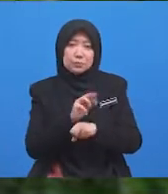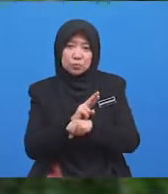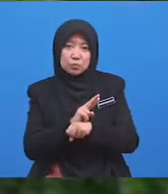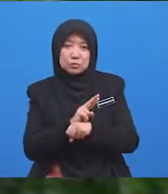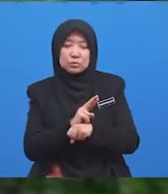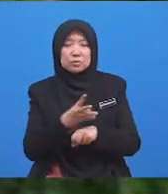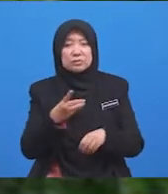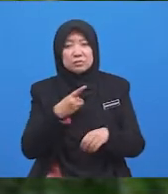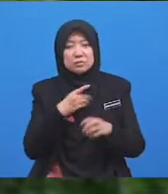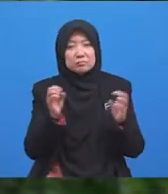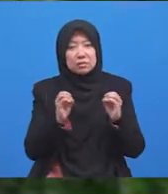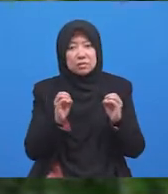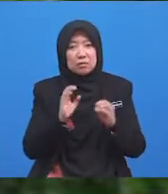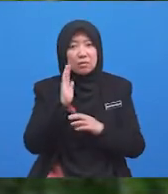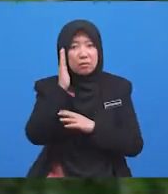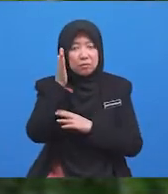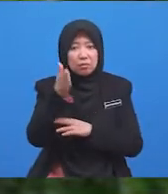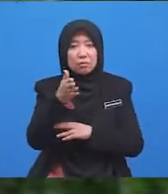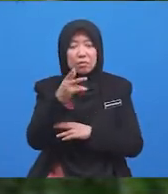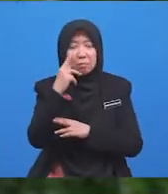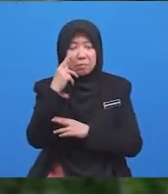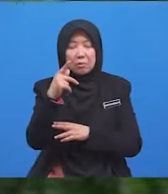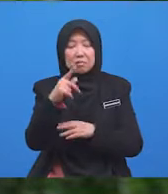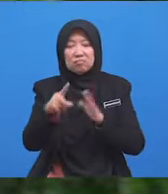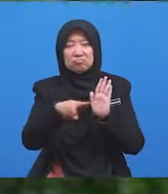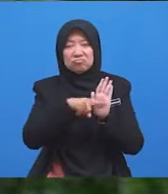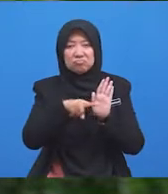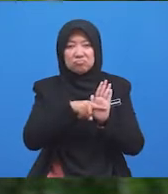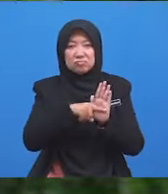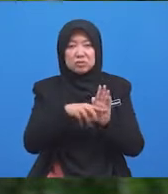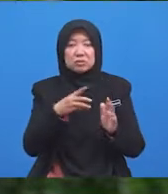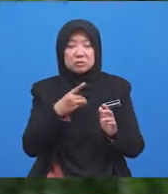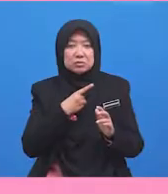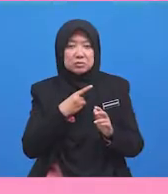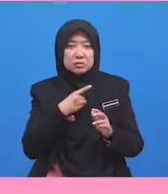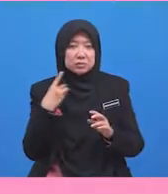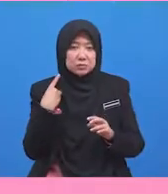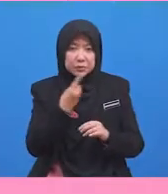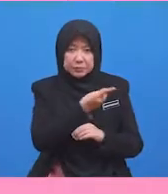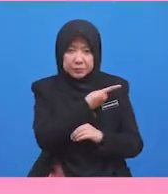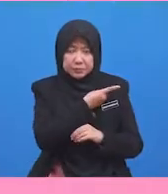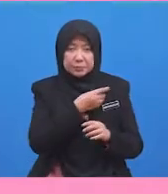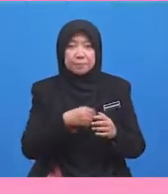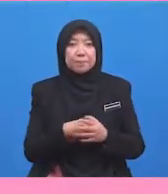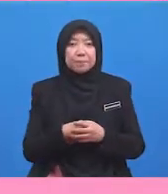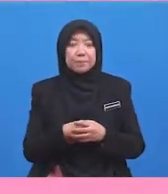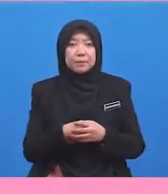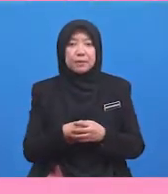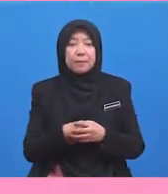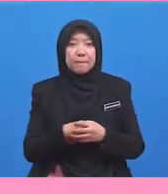tercemar ia akan mengundang pandangan negatif masyarakat terhadap diri kita seterusnya